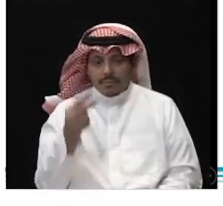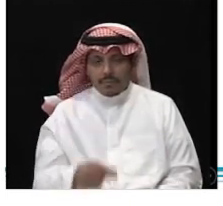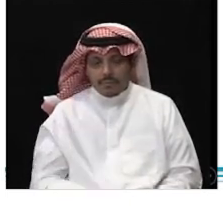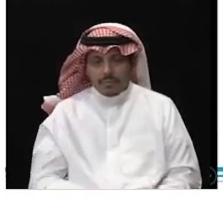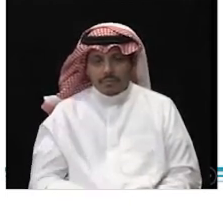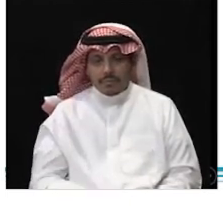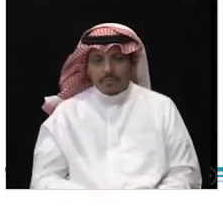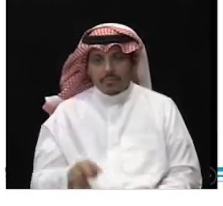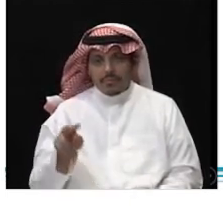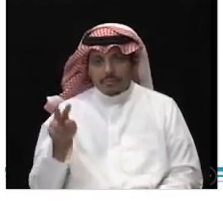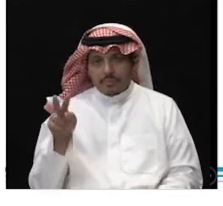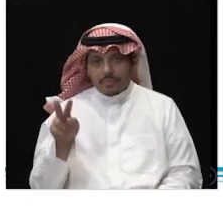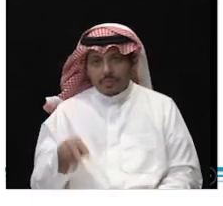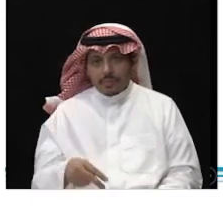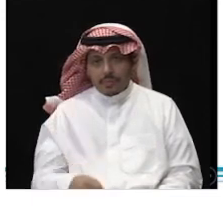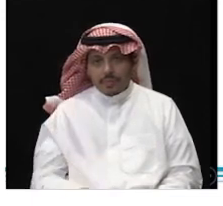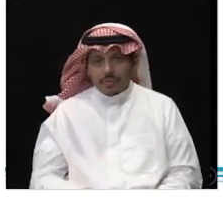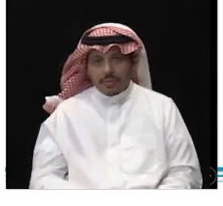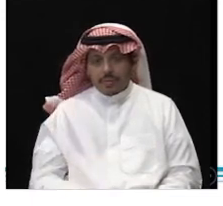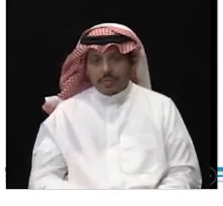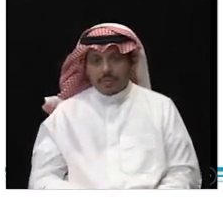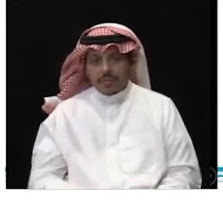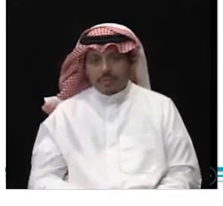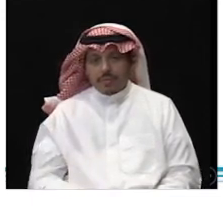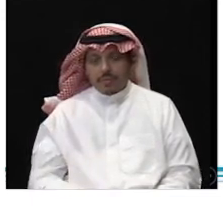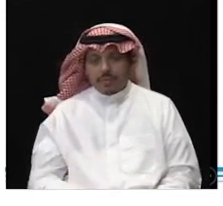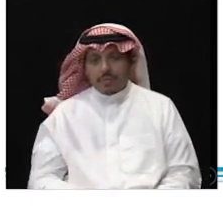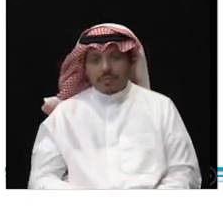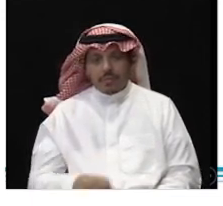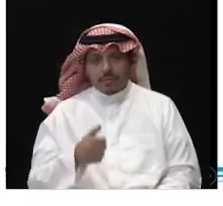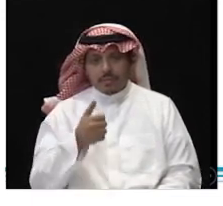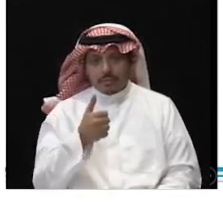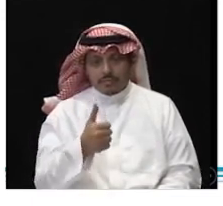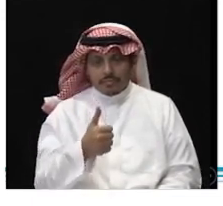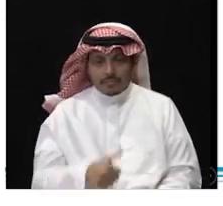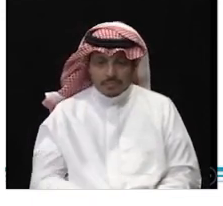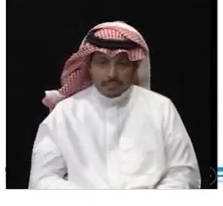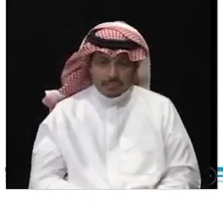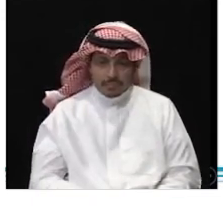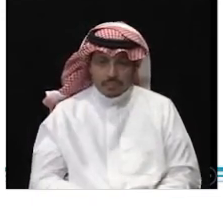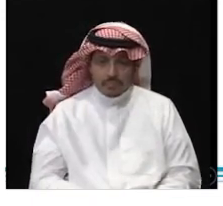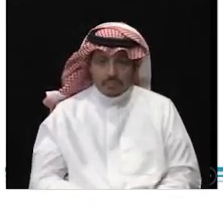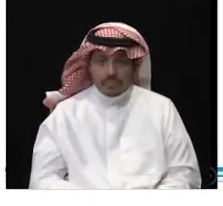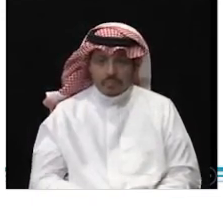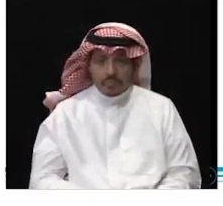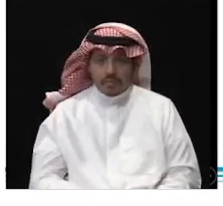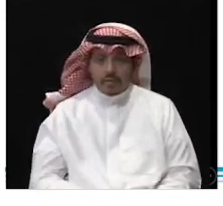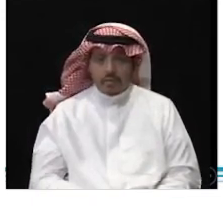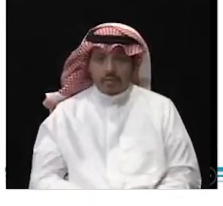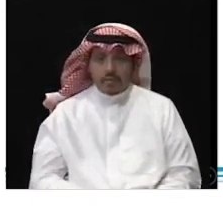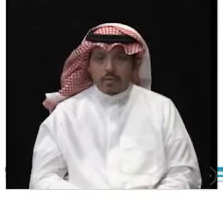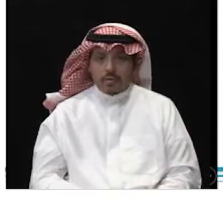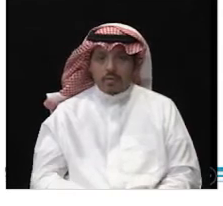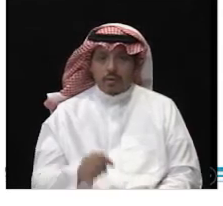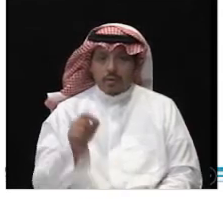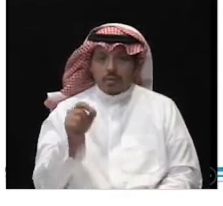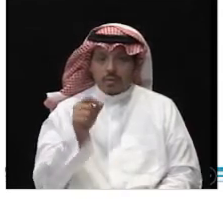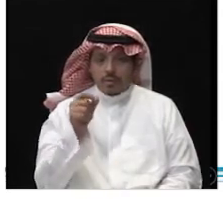جميل، مع تنوين الكسر، أحسنتم، رائعون جدا. إذا نواصل الآن مع